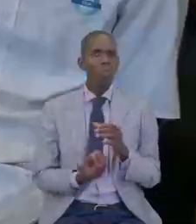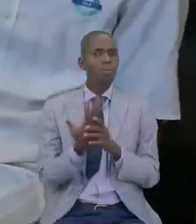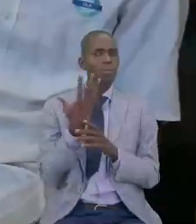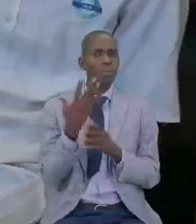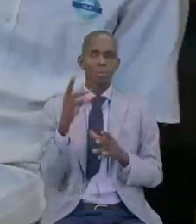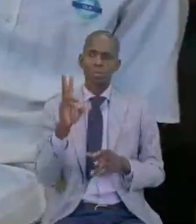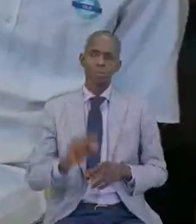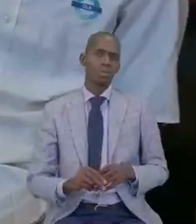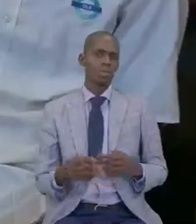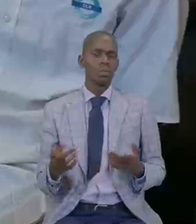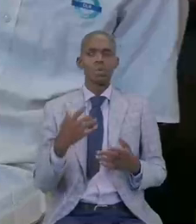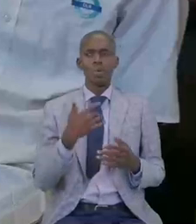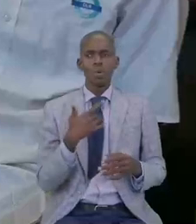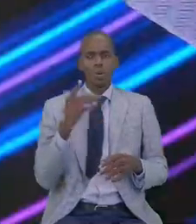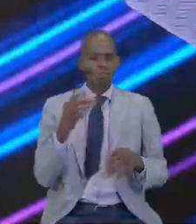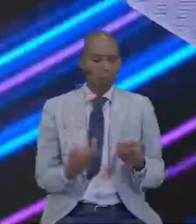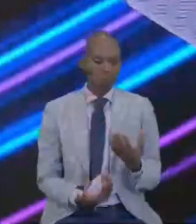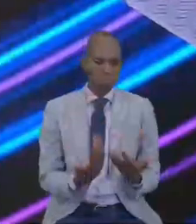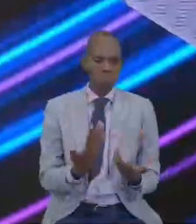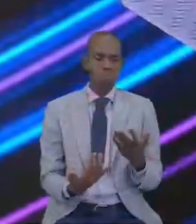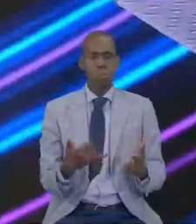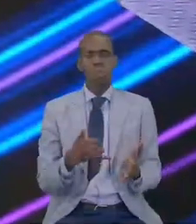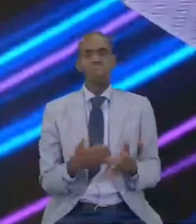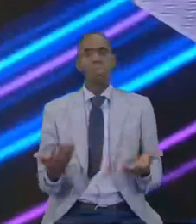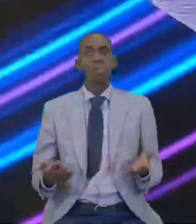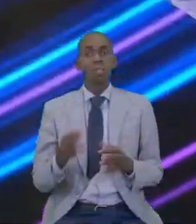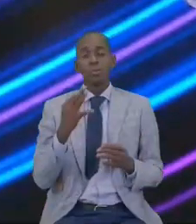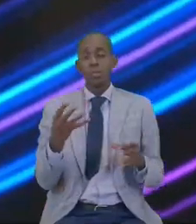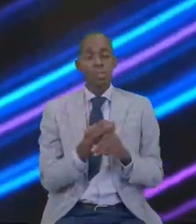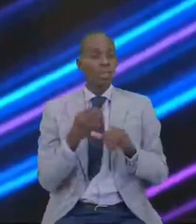déjà brûlé, préparé ça. Si tu prends un autre fruit,